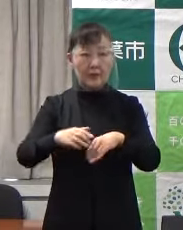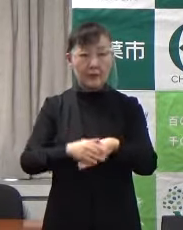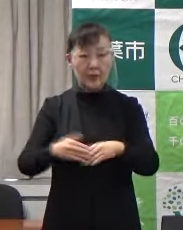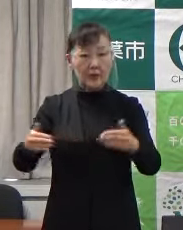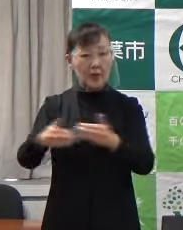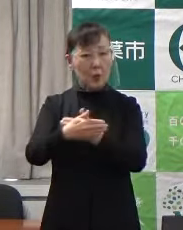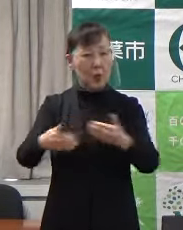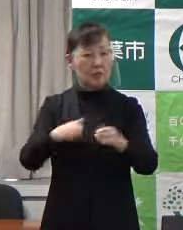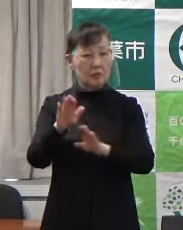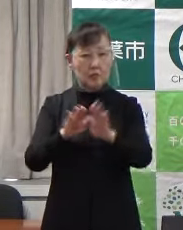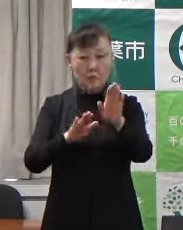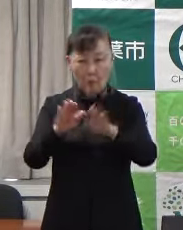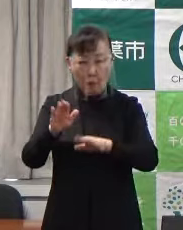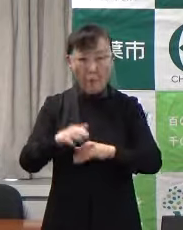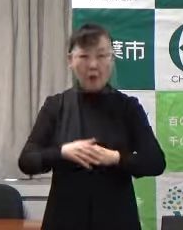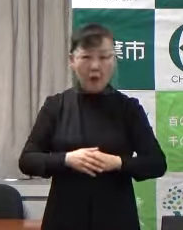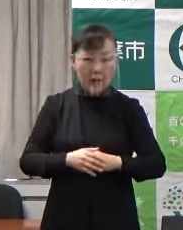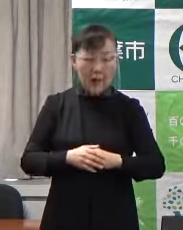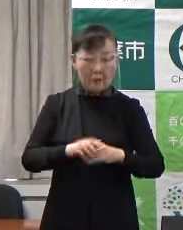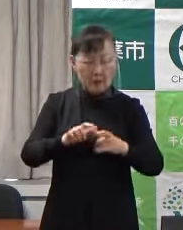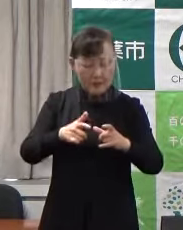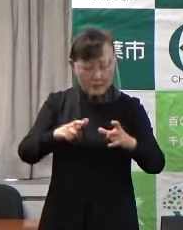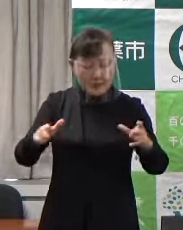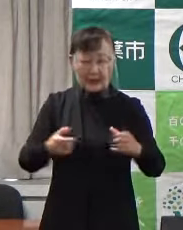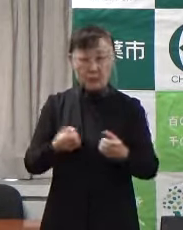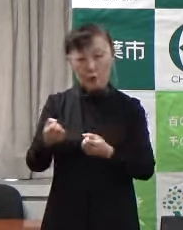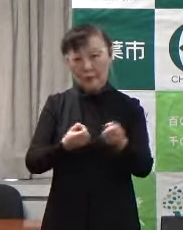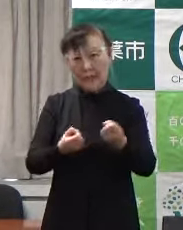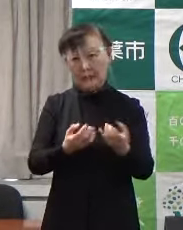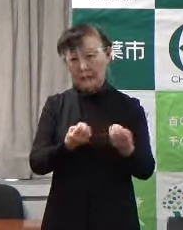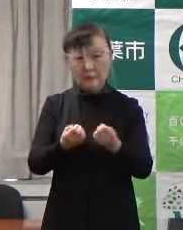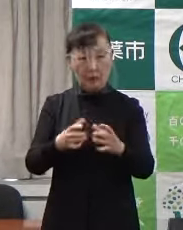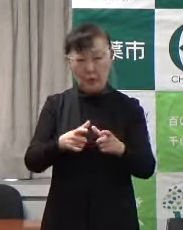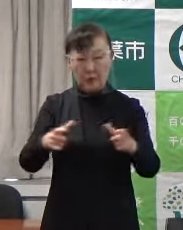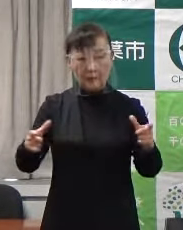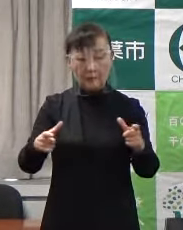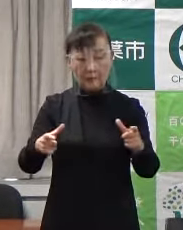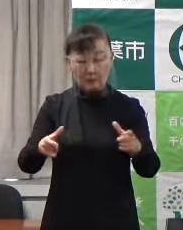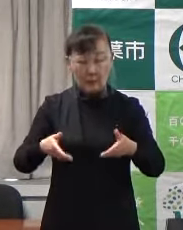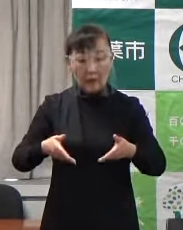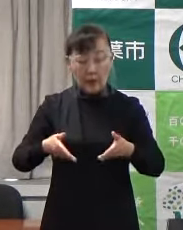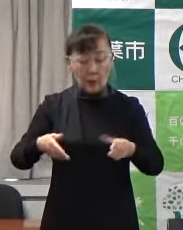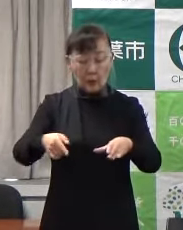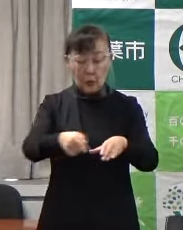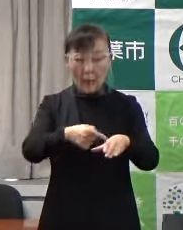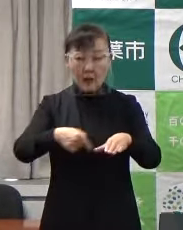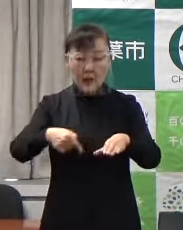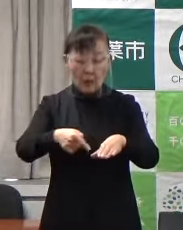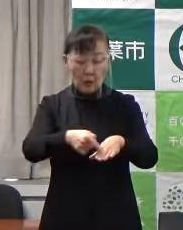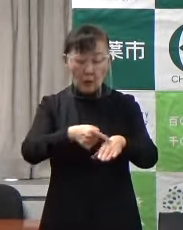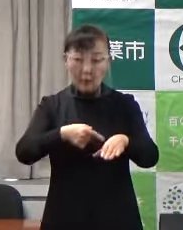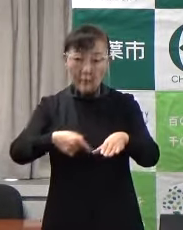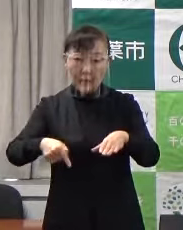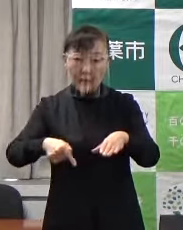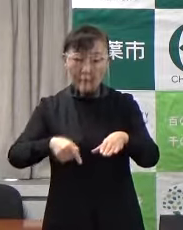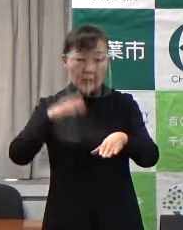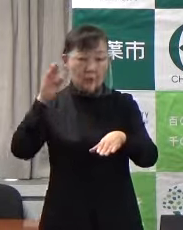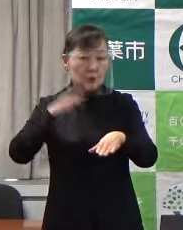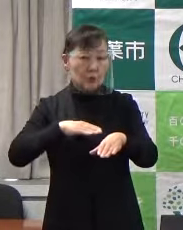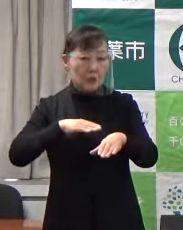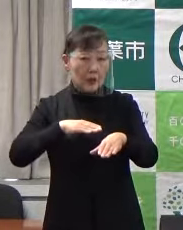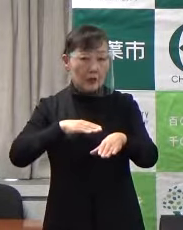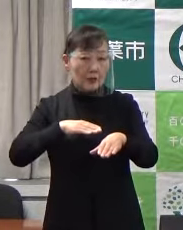交通需要が増大をしていく中でですね、湾岸部の交通の円滑化というのは非